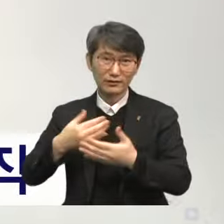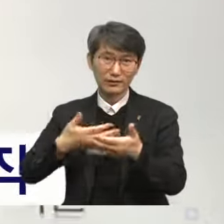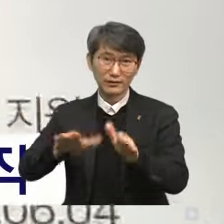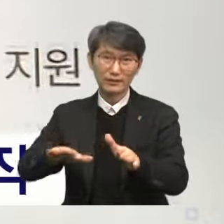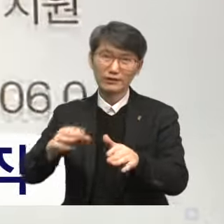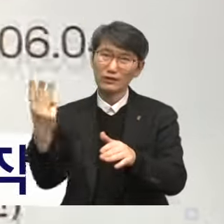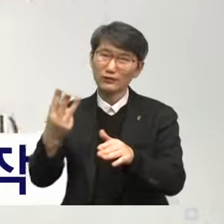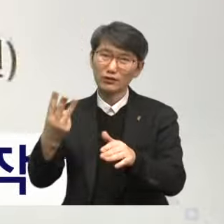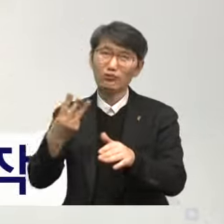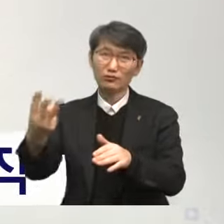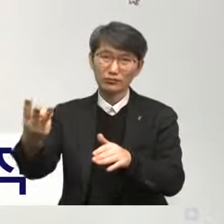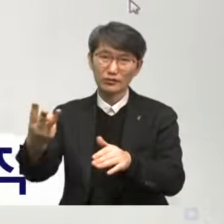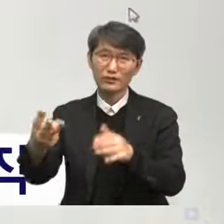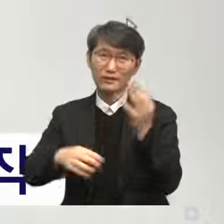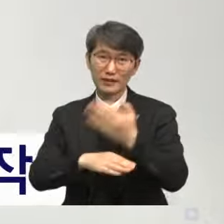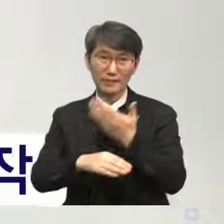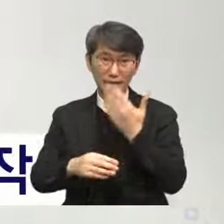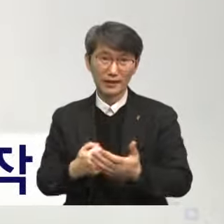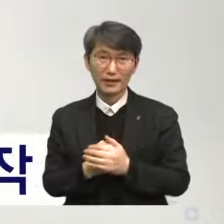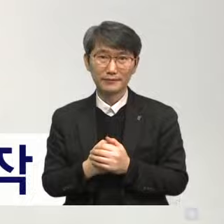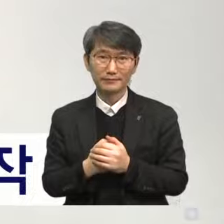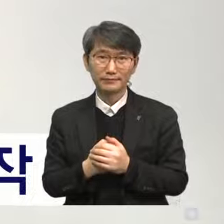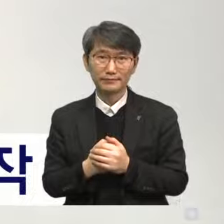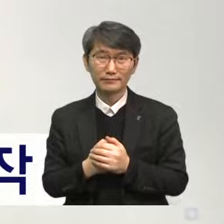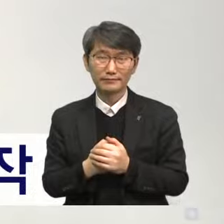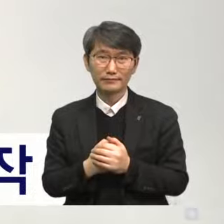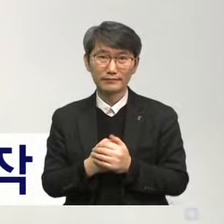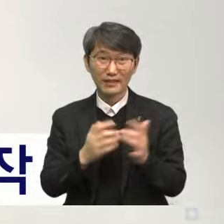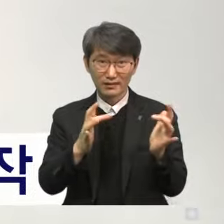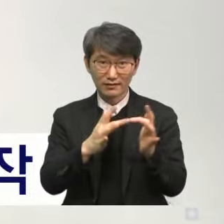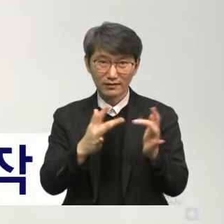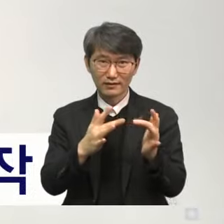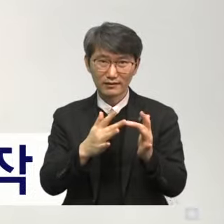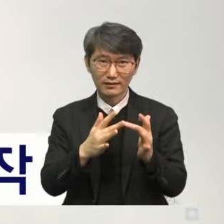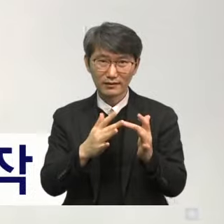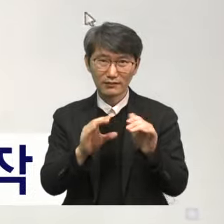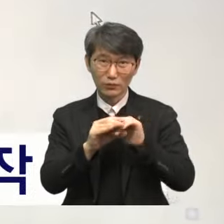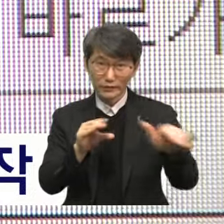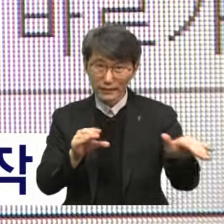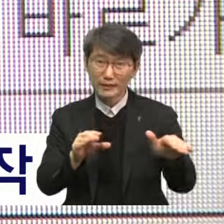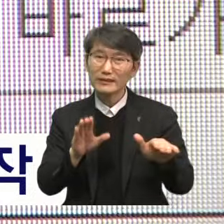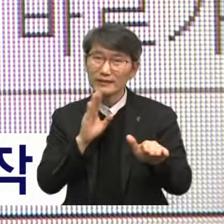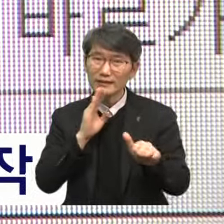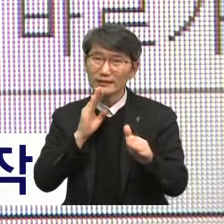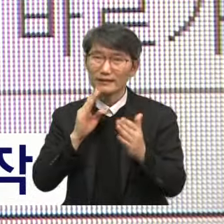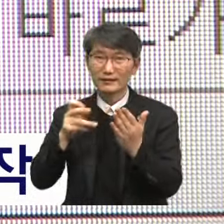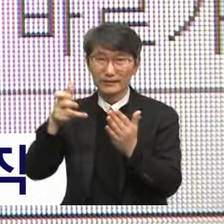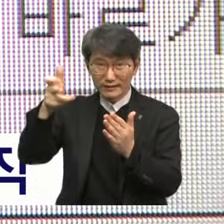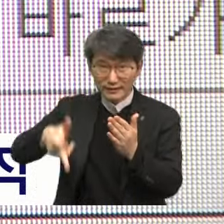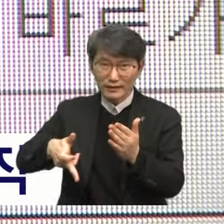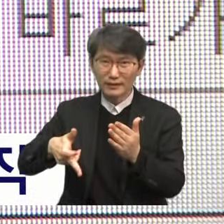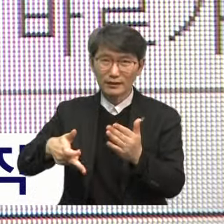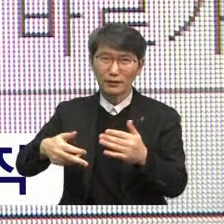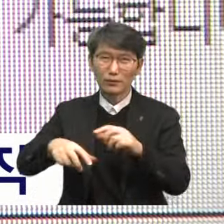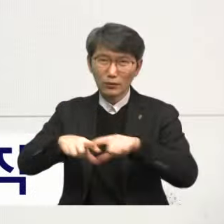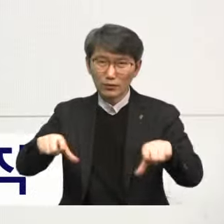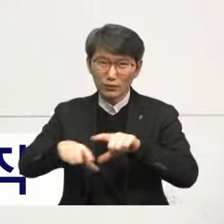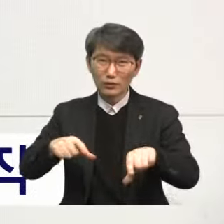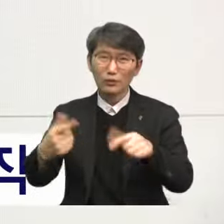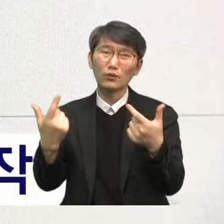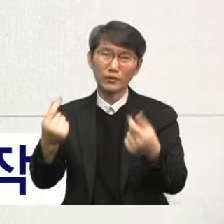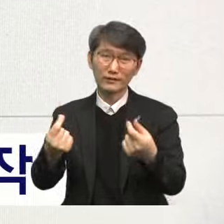현금 3,000원을 주면 구매 가능합니다 모바일 카드는 계좌 이체 실물 카드는 기존 교통카드와 동일한